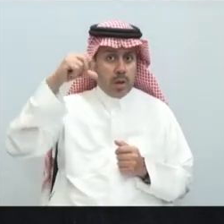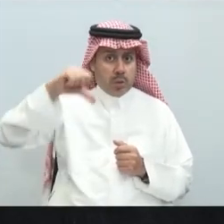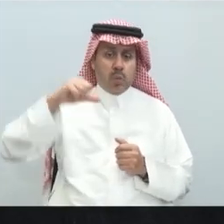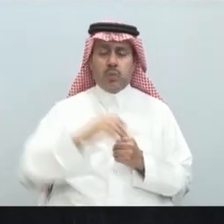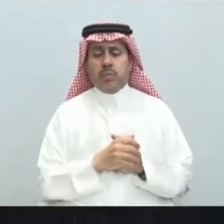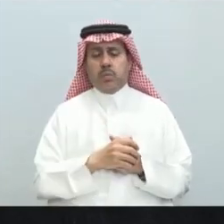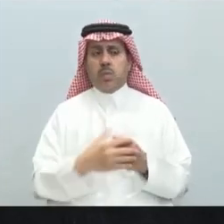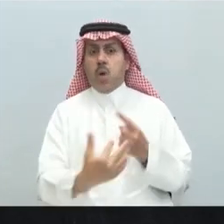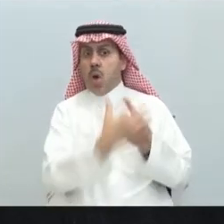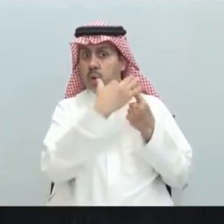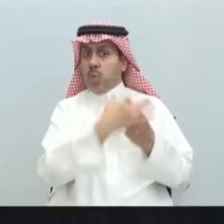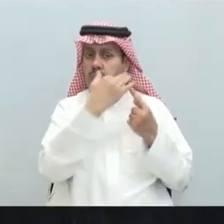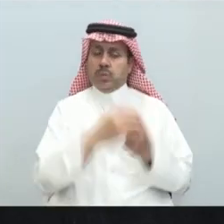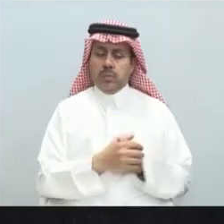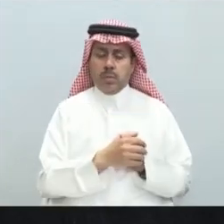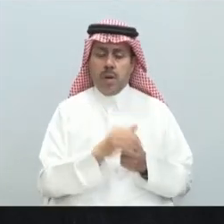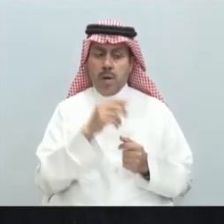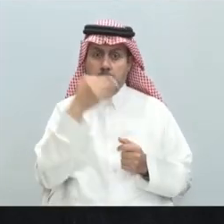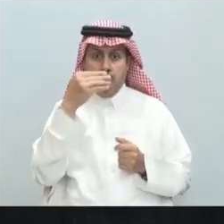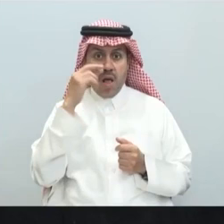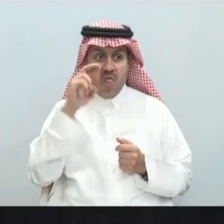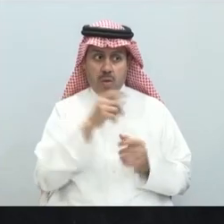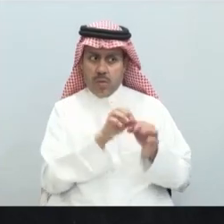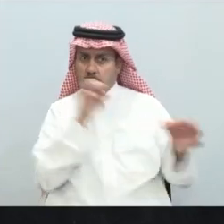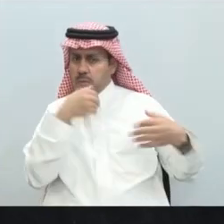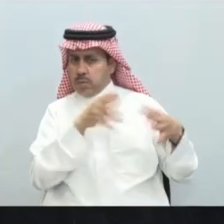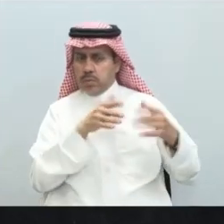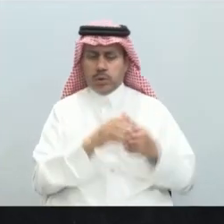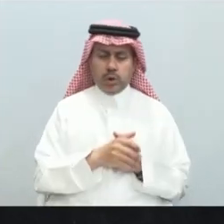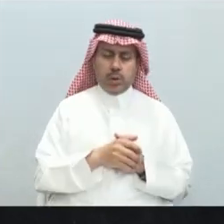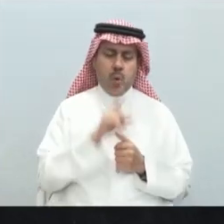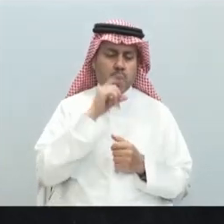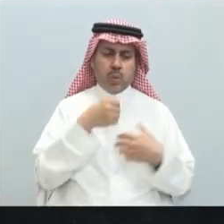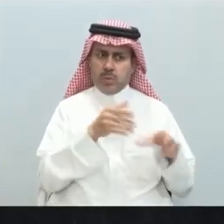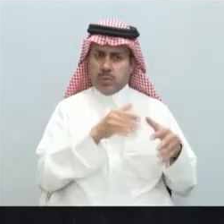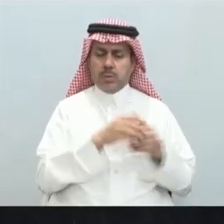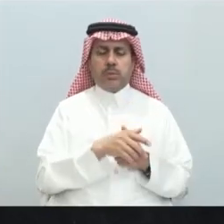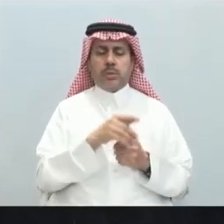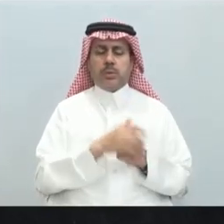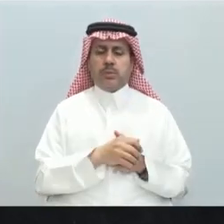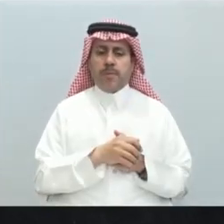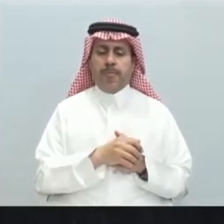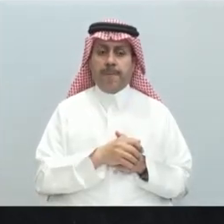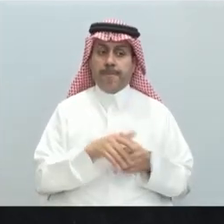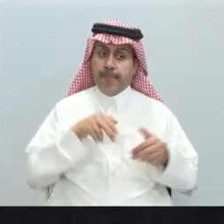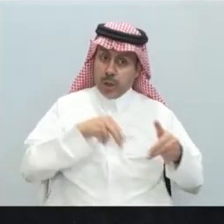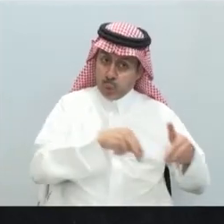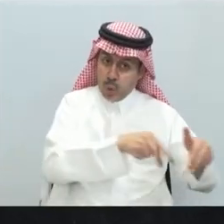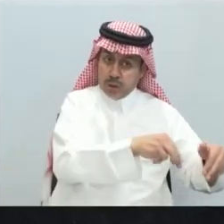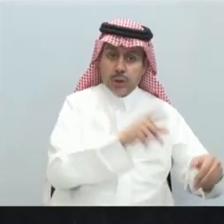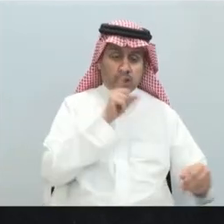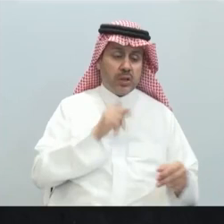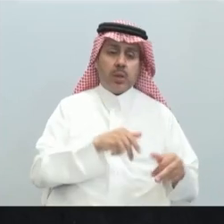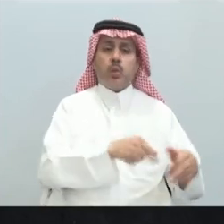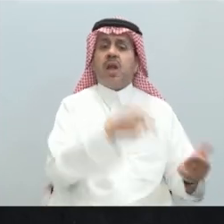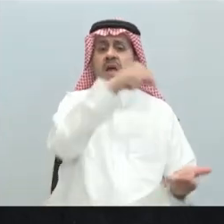يجب عليك الحذر كل الحذر منه ومن وساوسه وخطواته التي تقود المرء الى نار جهنم